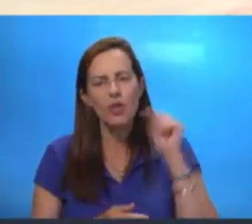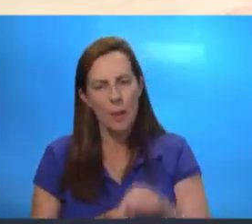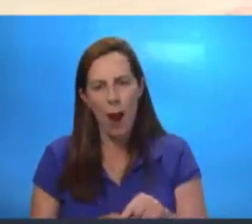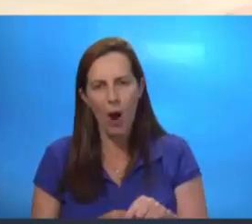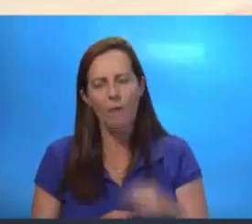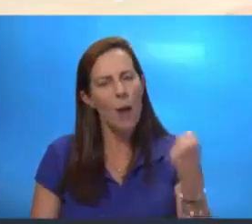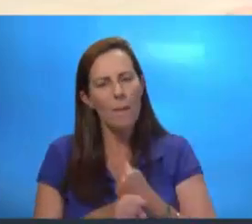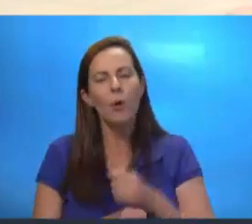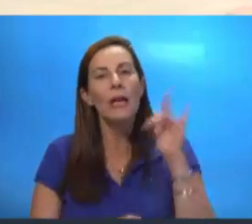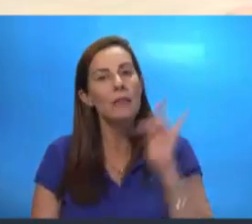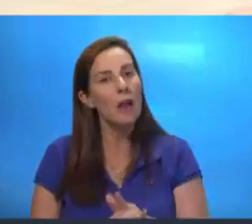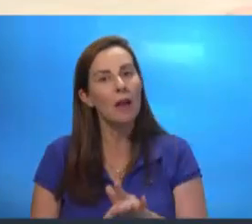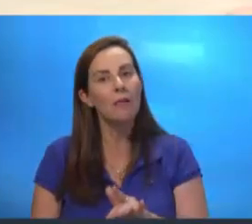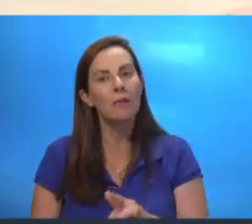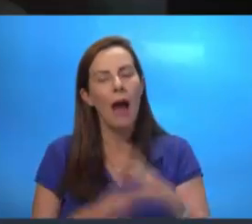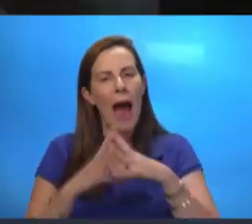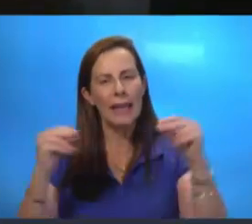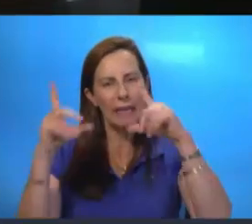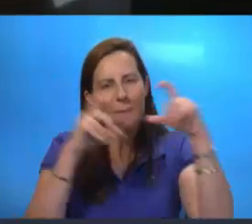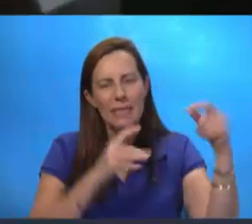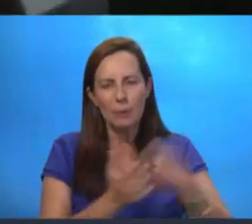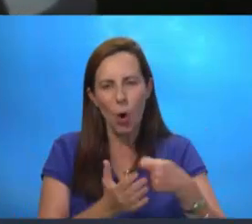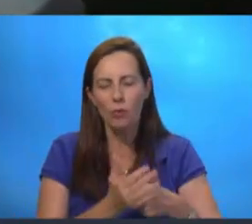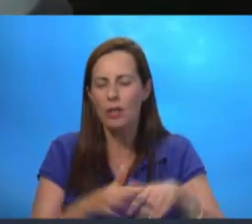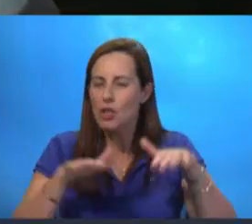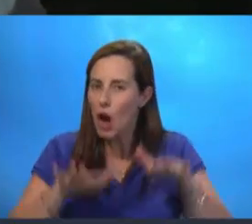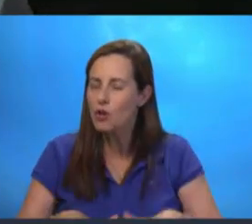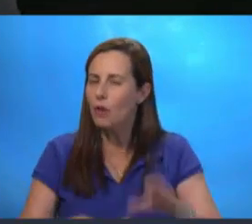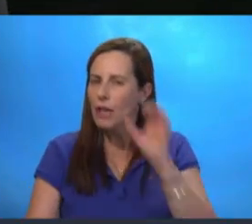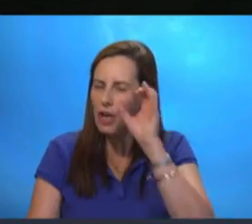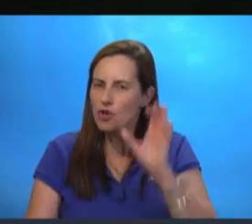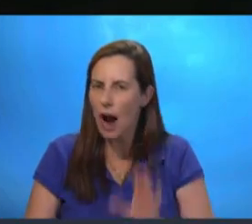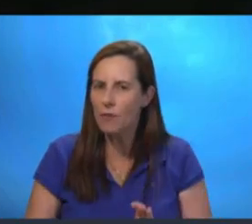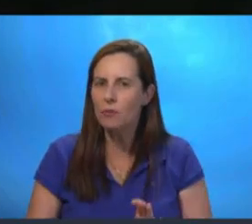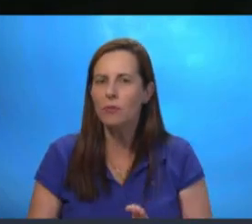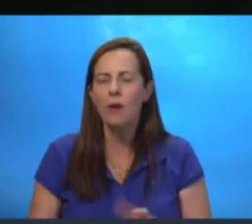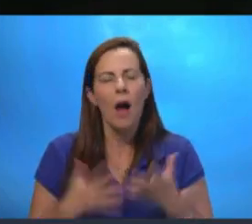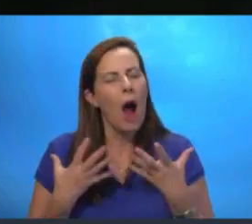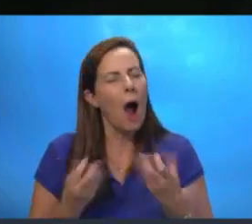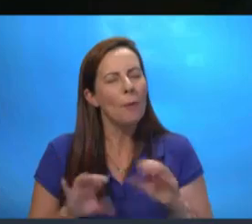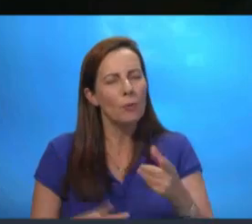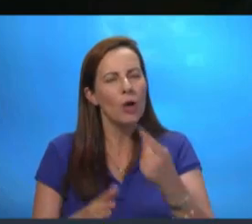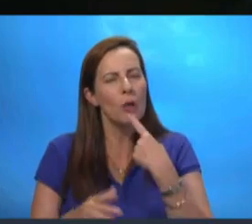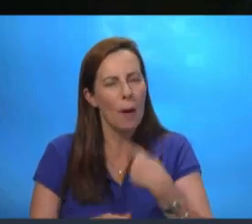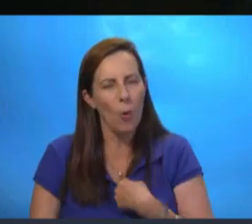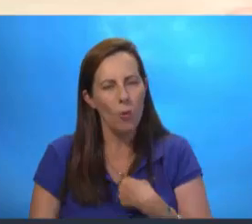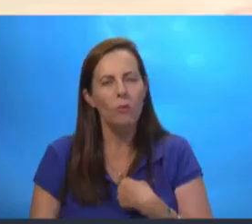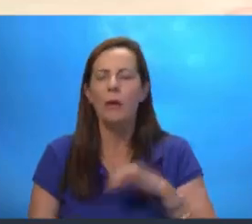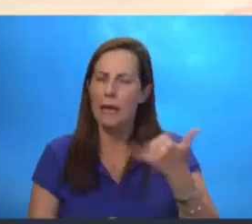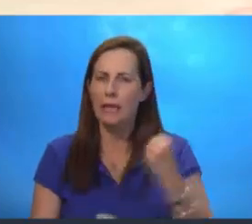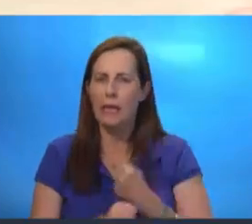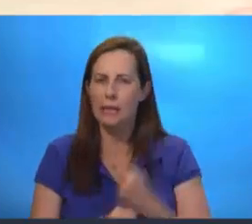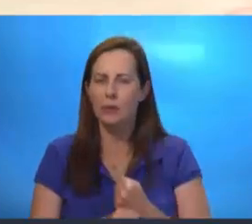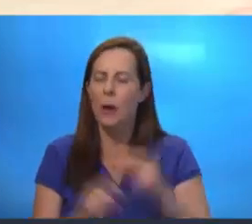ופעלו כנגד הניידת המצלמת. ישבנו איתם, הקשבנו להם, המון ממה שהם ביקשו קיימנו,